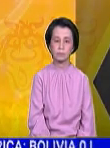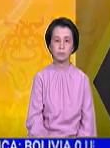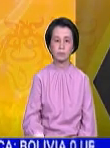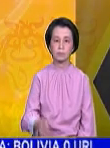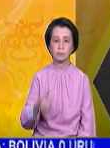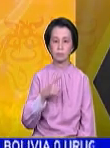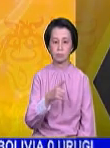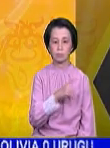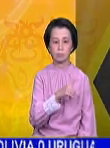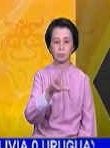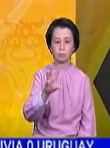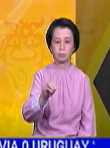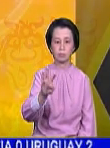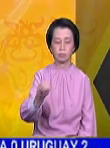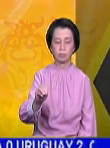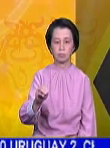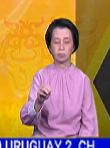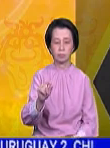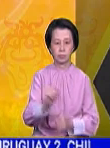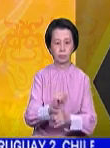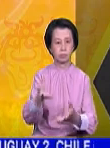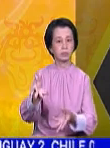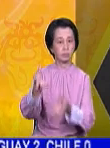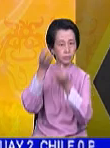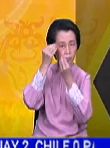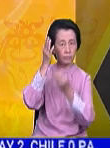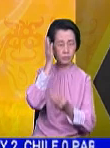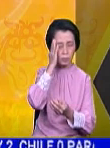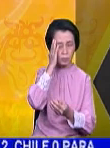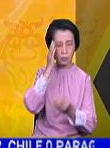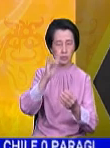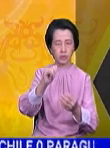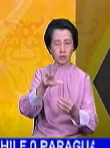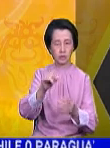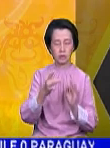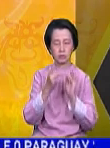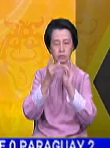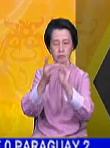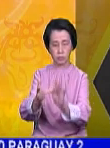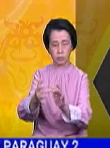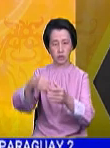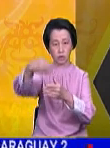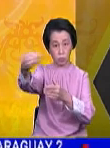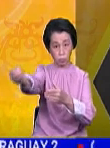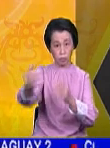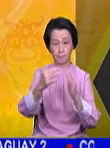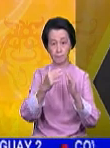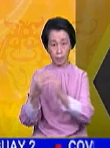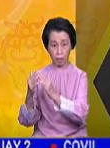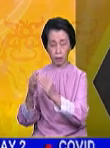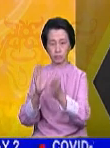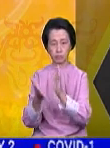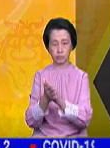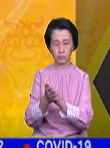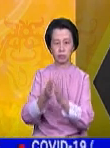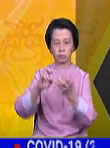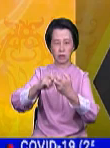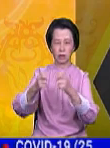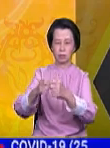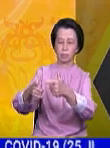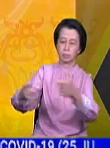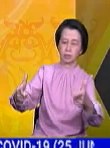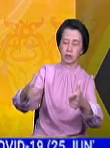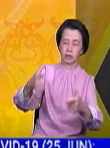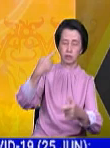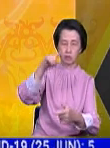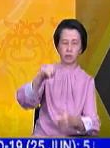Lembaga Multimedia Sarawak SMA mengambil maklum mengenai isu kesaling hubungan di kawasan luar bandar yang menjadi permasalahan besar